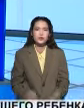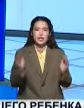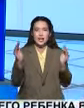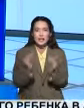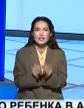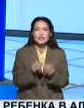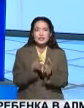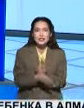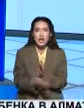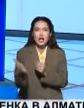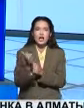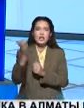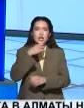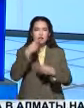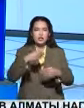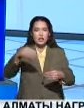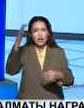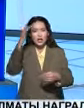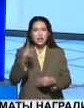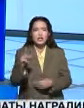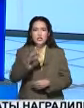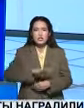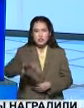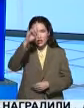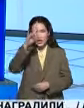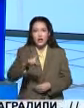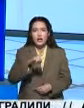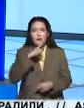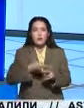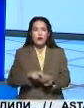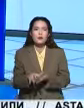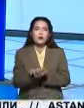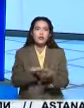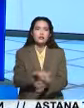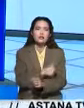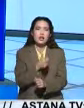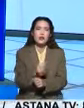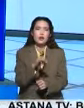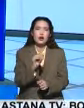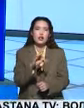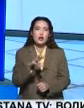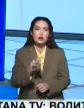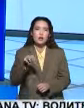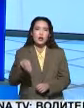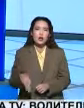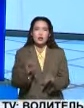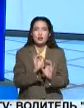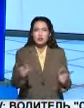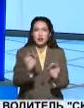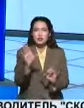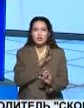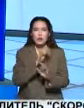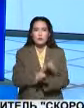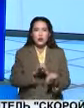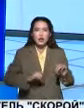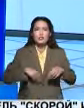Снизить зависимость от импортных продуктов питания намерены в Западно-Казахстанской области. Об этом заявил глава региона Нариман Турегалиев. Он также рассказал